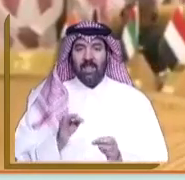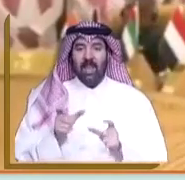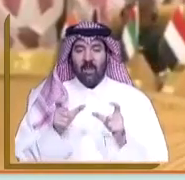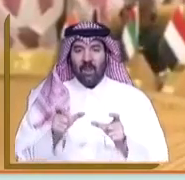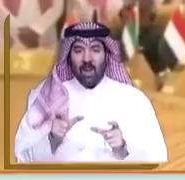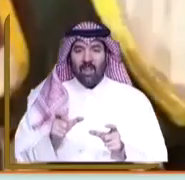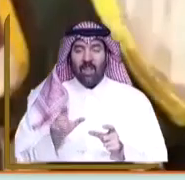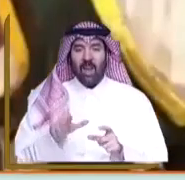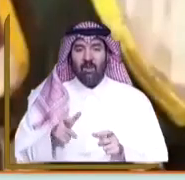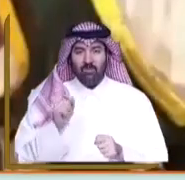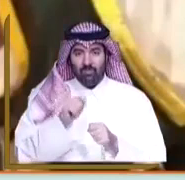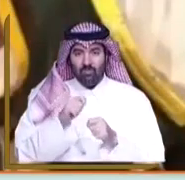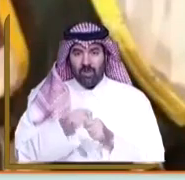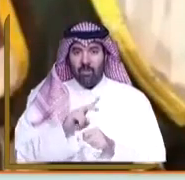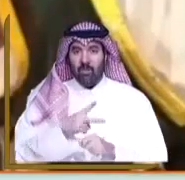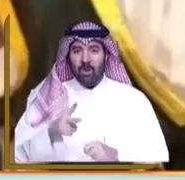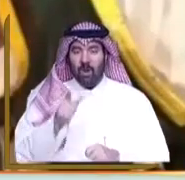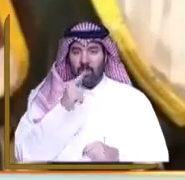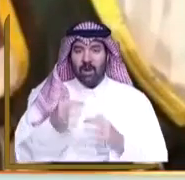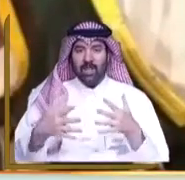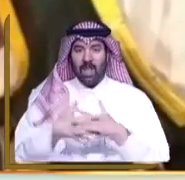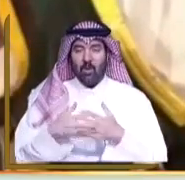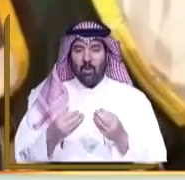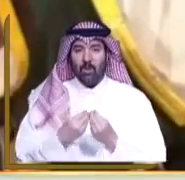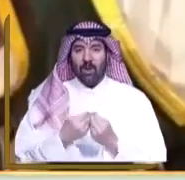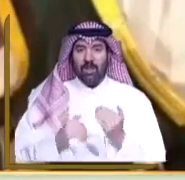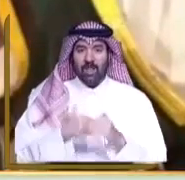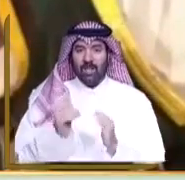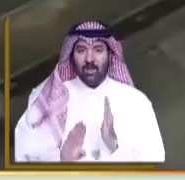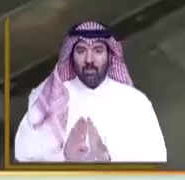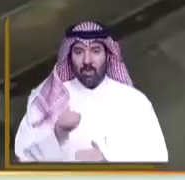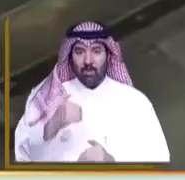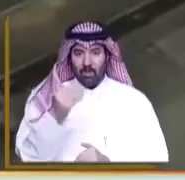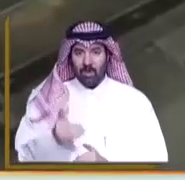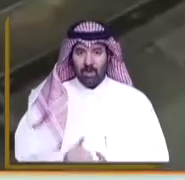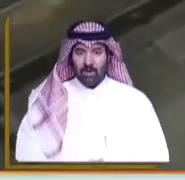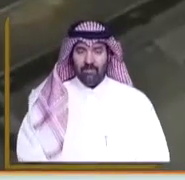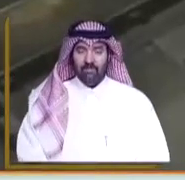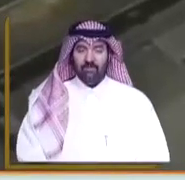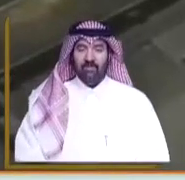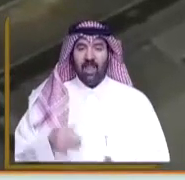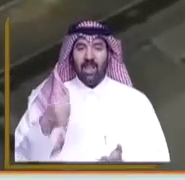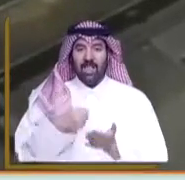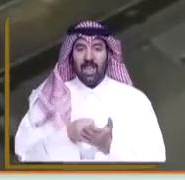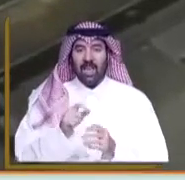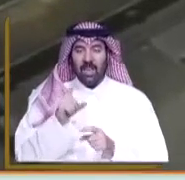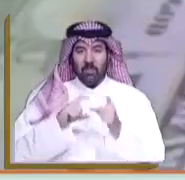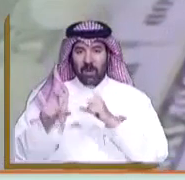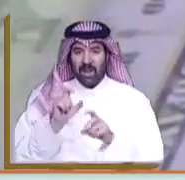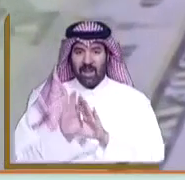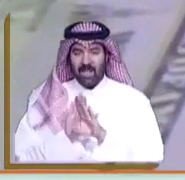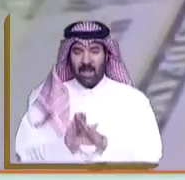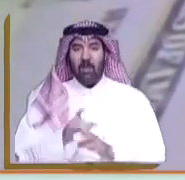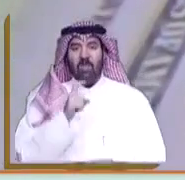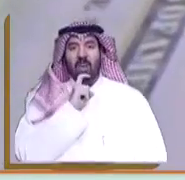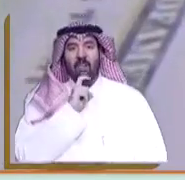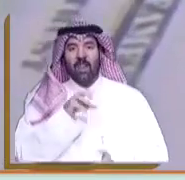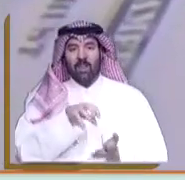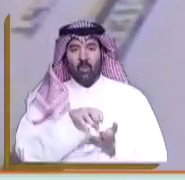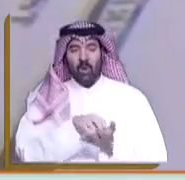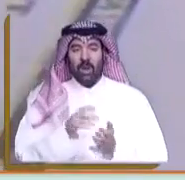الطبيعية التي تمتلكها المنطقة وتعزيز التعاون بيننا لأجل ذلك. التمويل الكافي للبلدان منخفضة الدخل